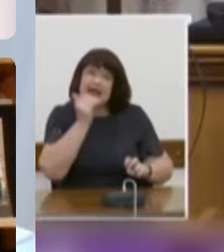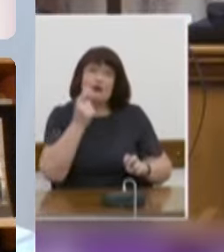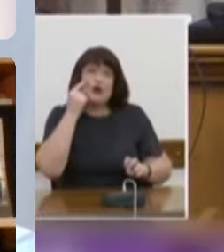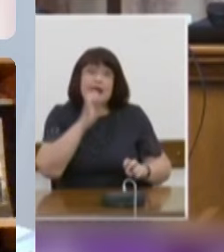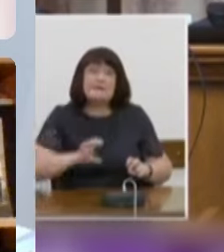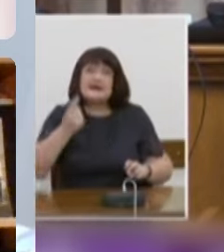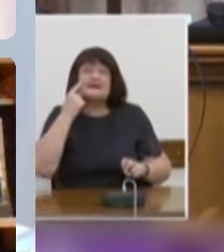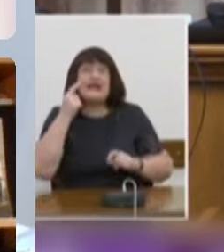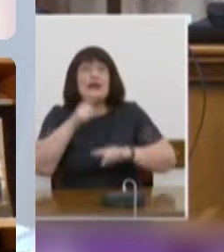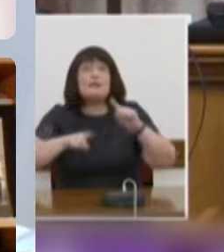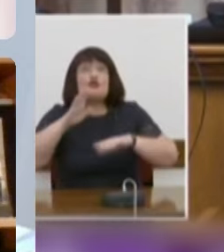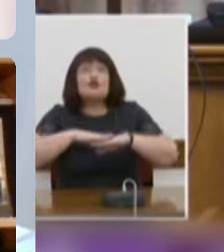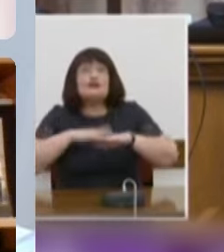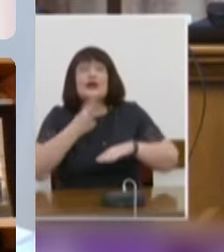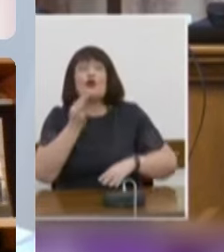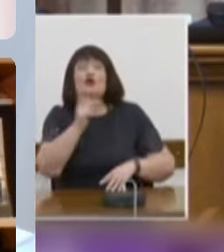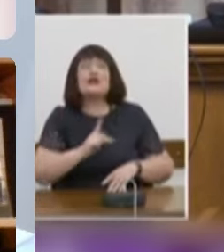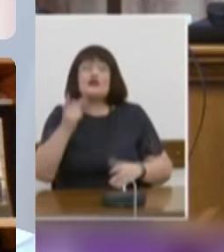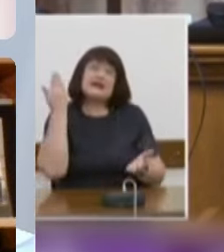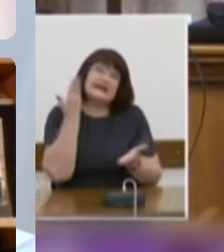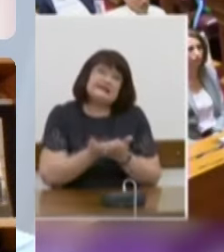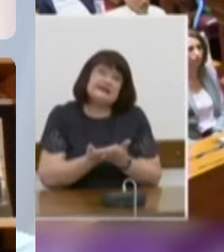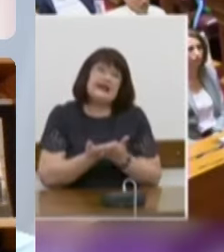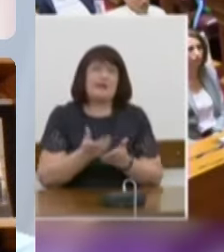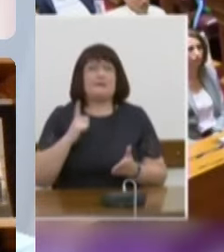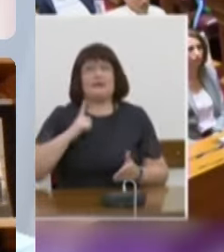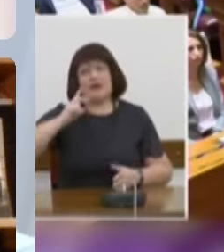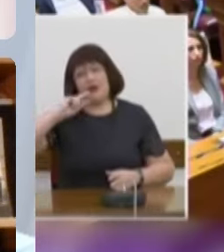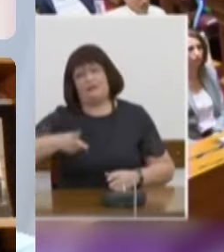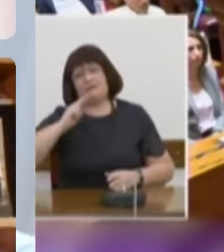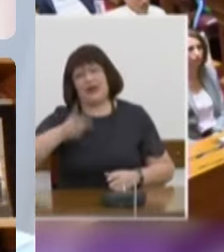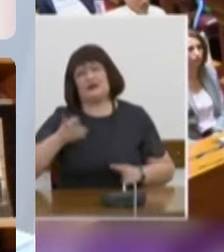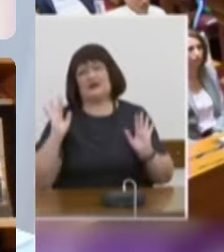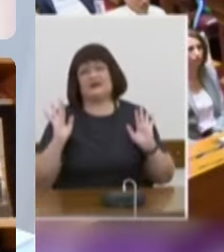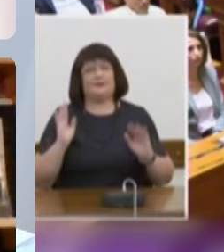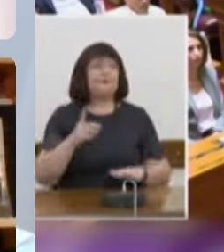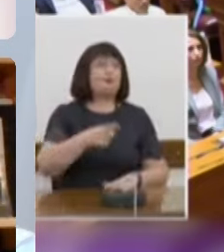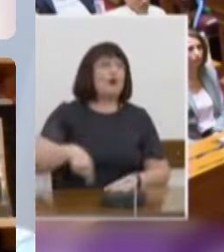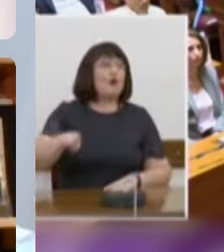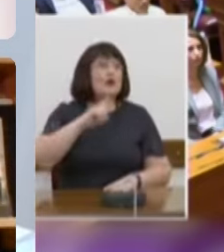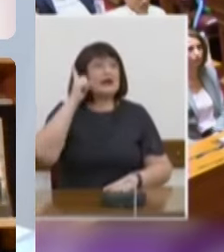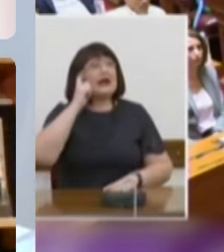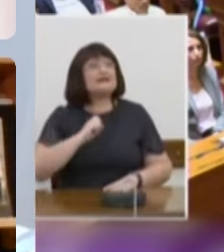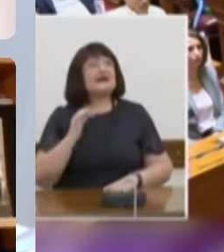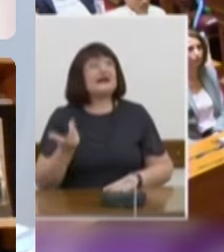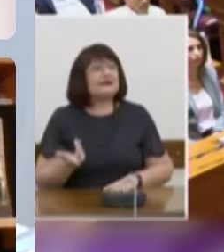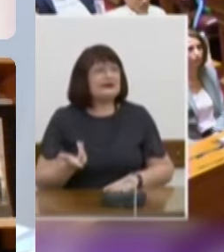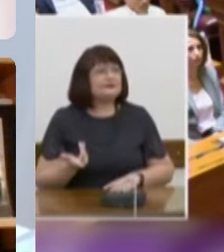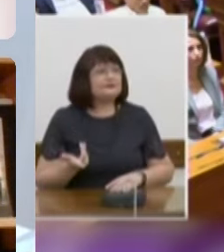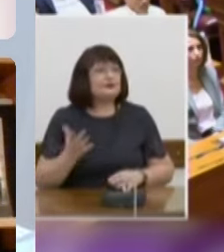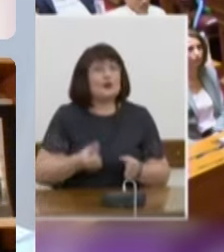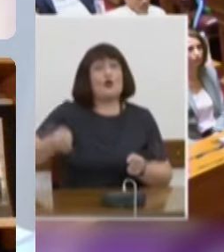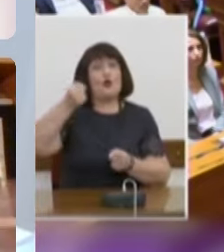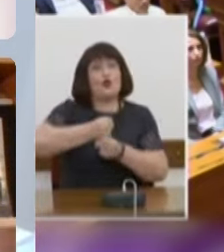σε ένα νομοθέτημα. Είναι μια μερική άποψη για την αποκατάσταση της ισότητας και της ελευθερίας και στην